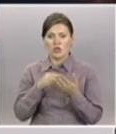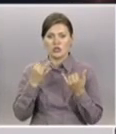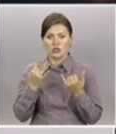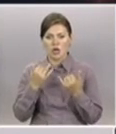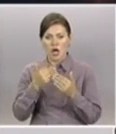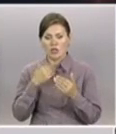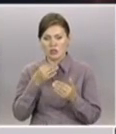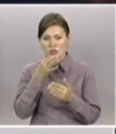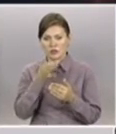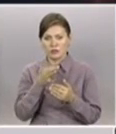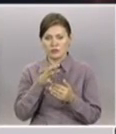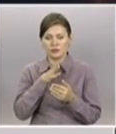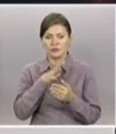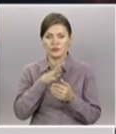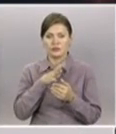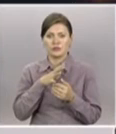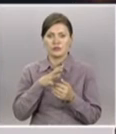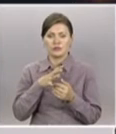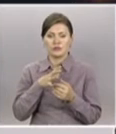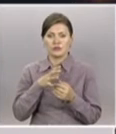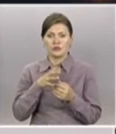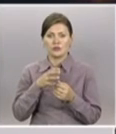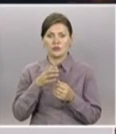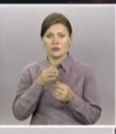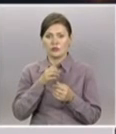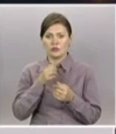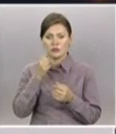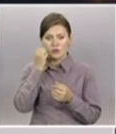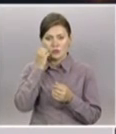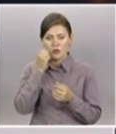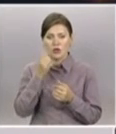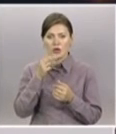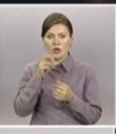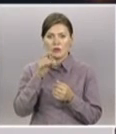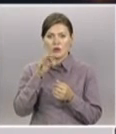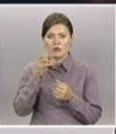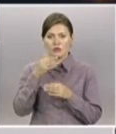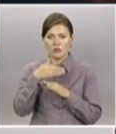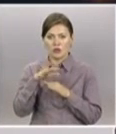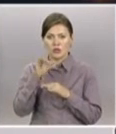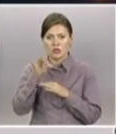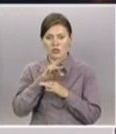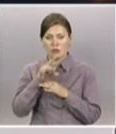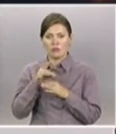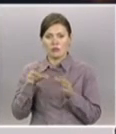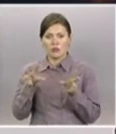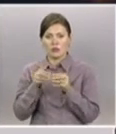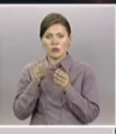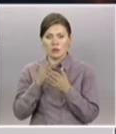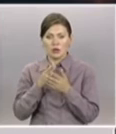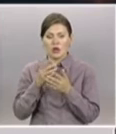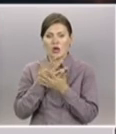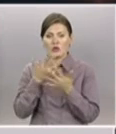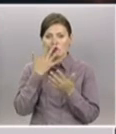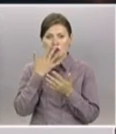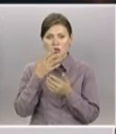алдында жаңа бір апайымыз сұрақ қойған болатын, Қалқаманда Әуезов көшесінде діни бірлестік бар деп, сол жақта әр